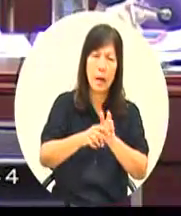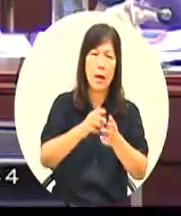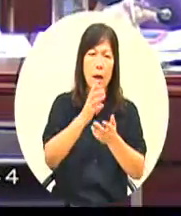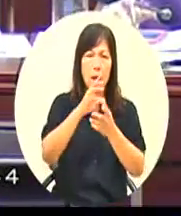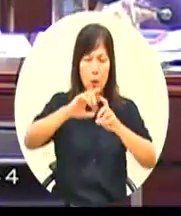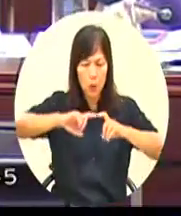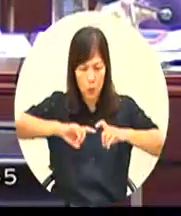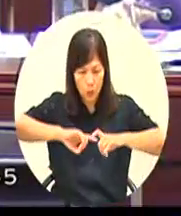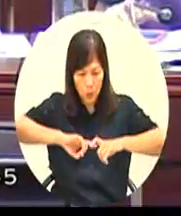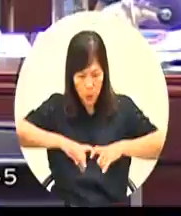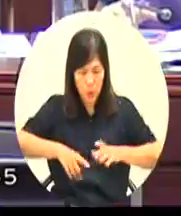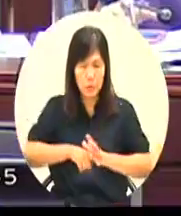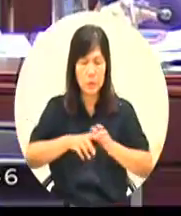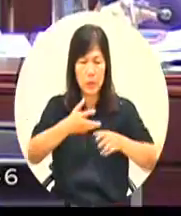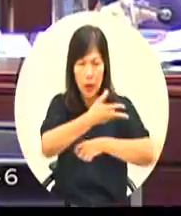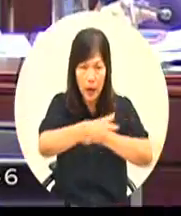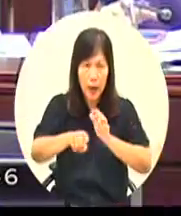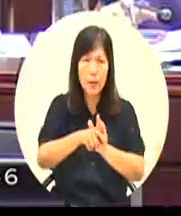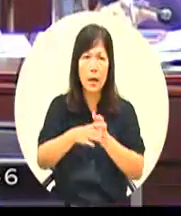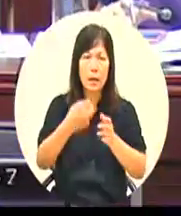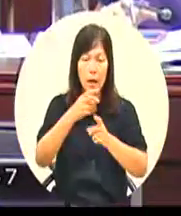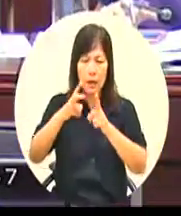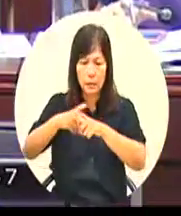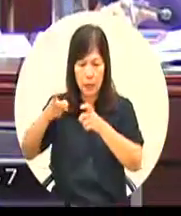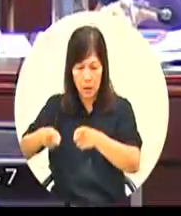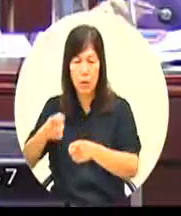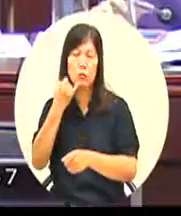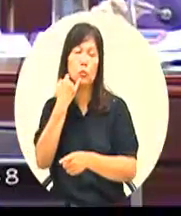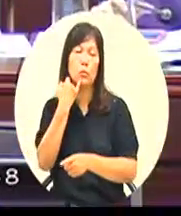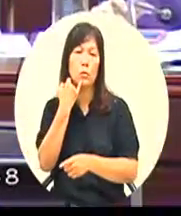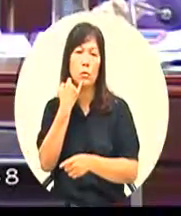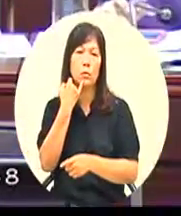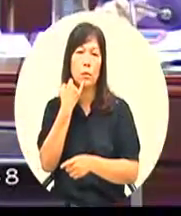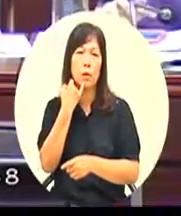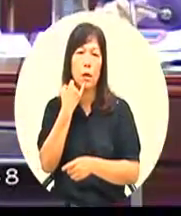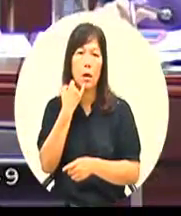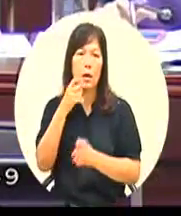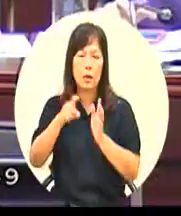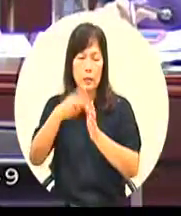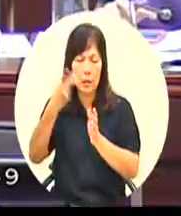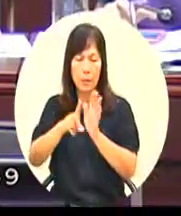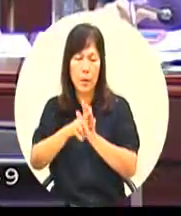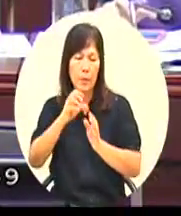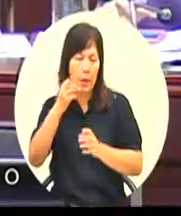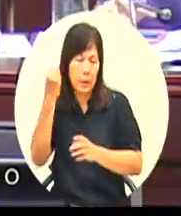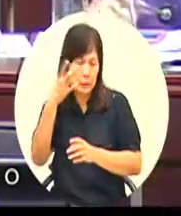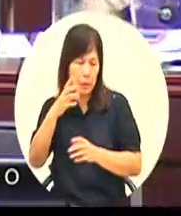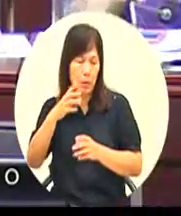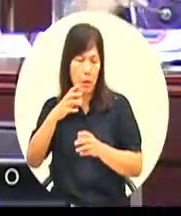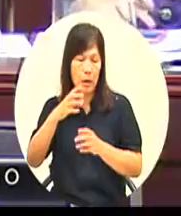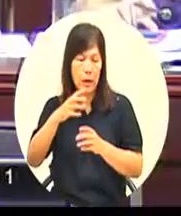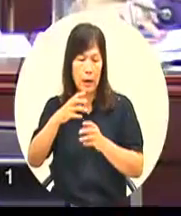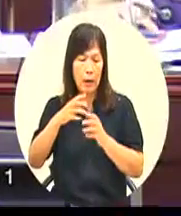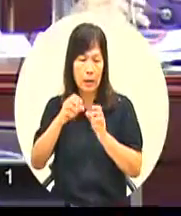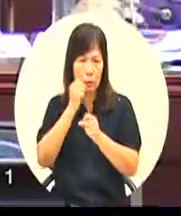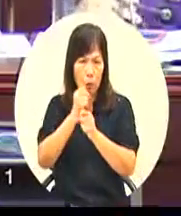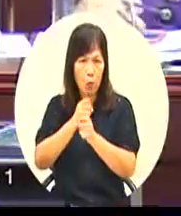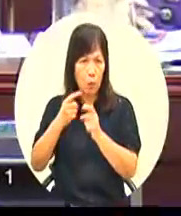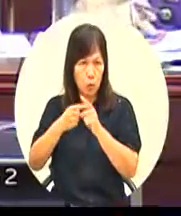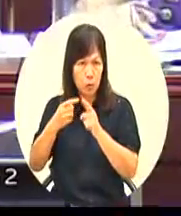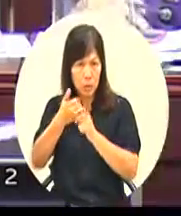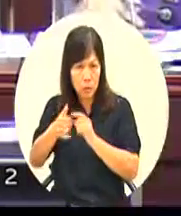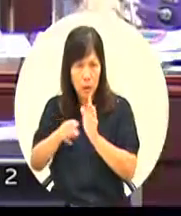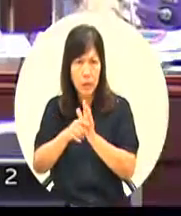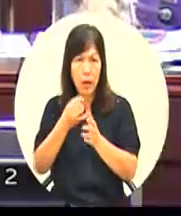色，小港区的学校都可以发展。特别是讲到这个 maker 制造者，我们其实教育部补